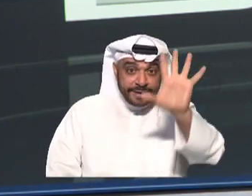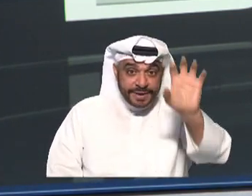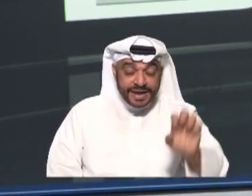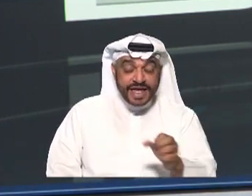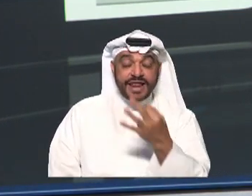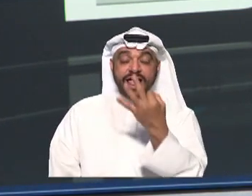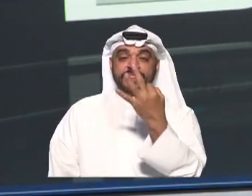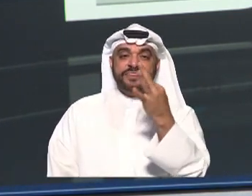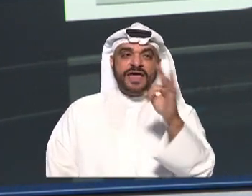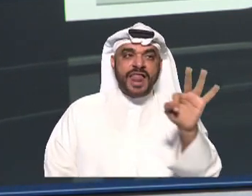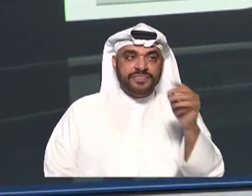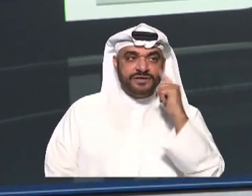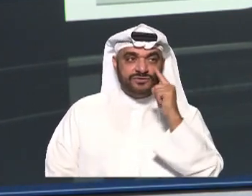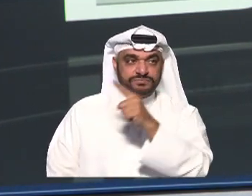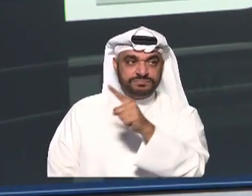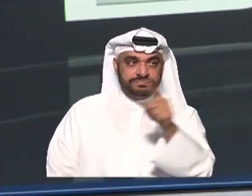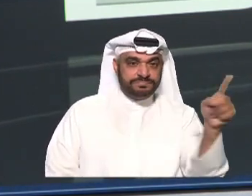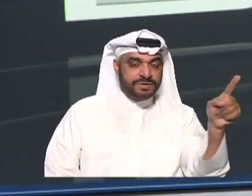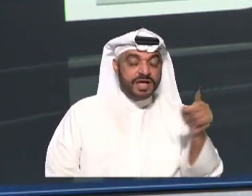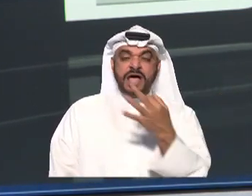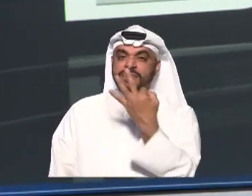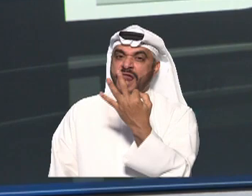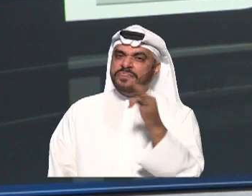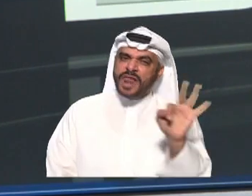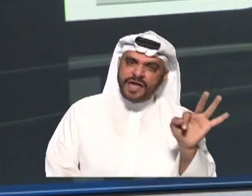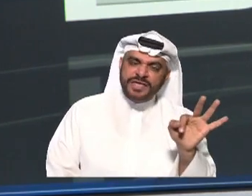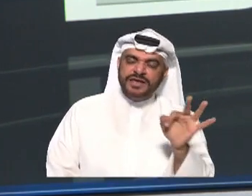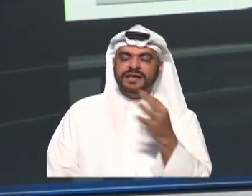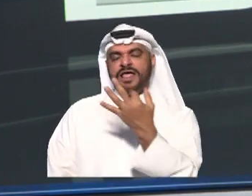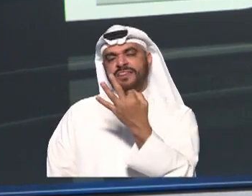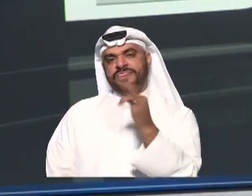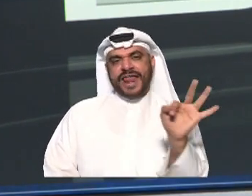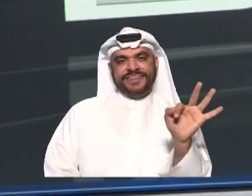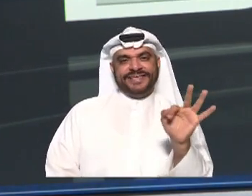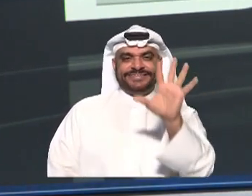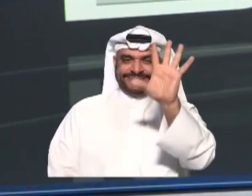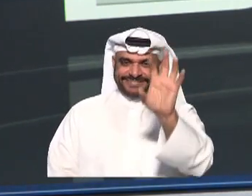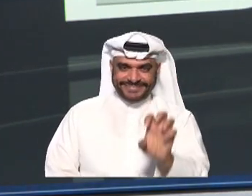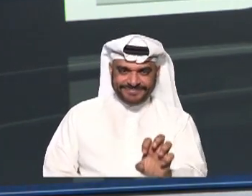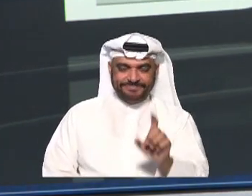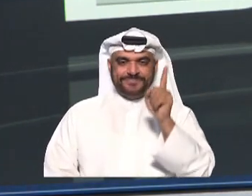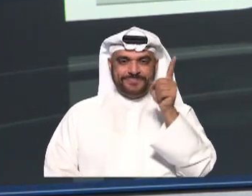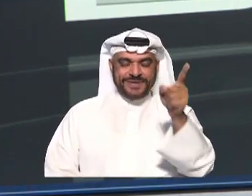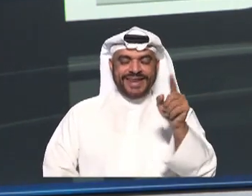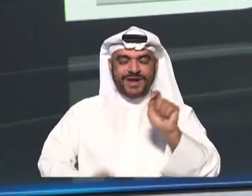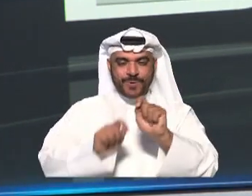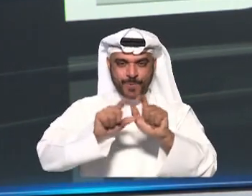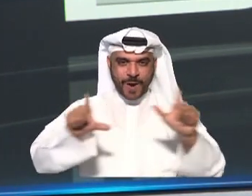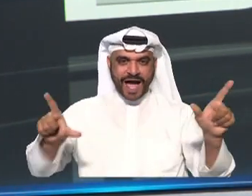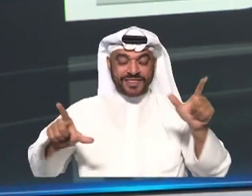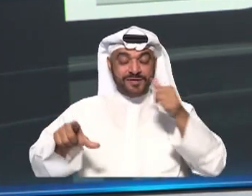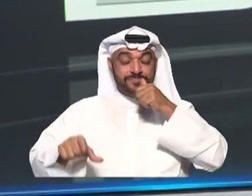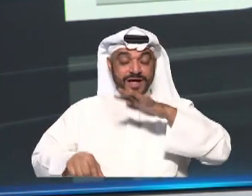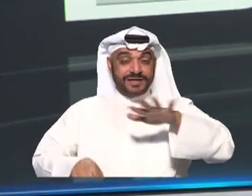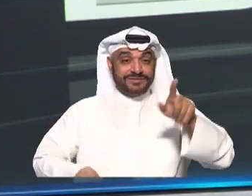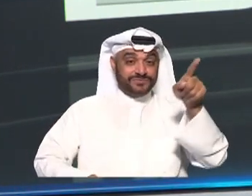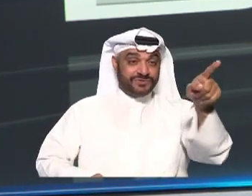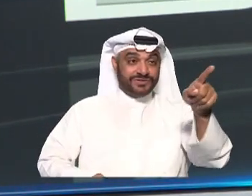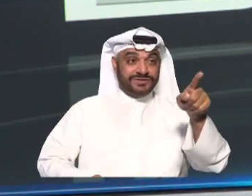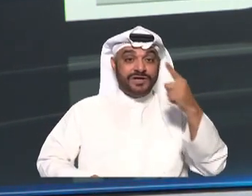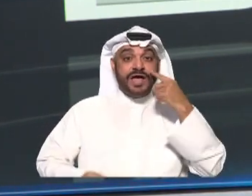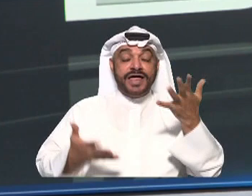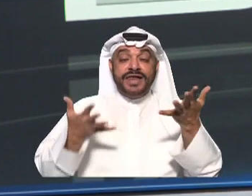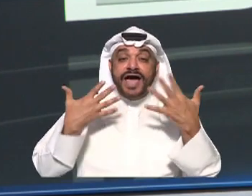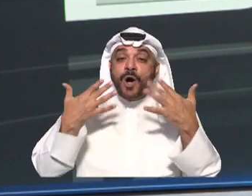مئوية، أجواء مشمسة، وقد تظهر بعض السحب العالية المتفرقة في نهار يوم الغد على معظم المناطق، تحول في اتجاه رياح لرياح